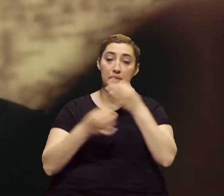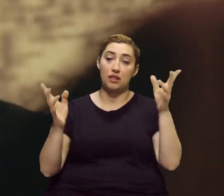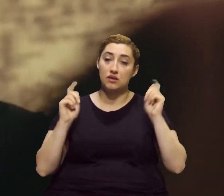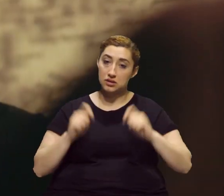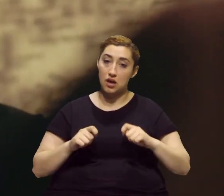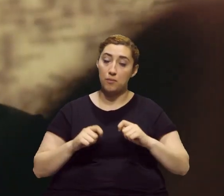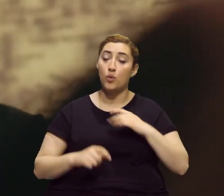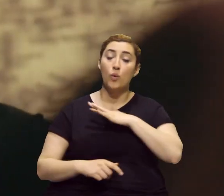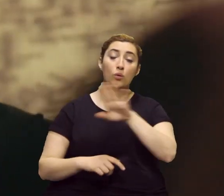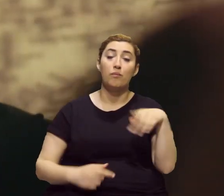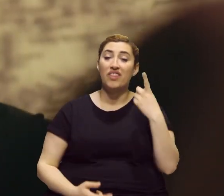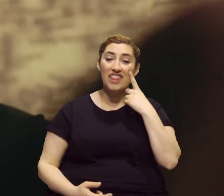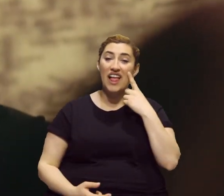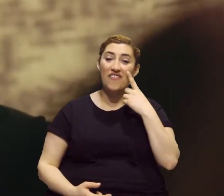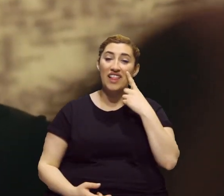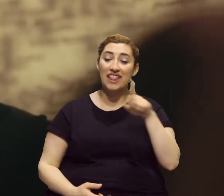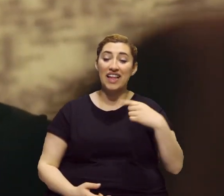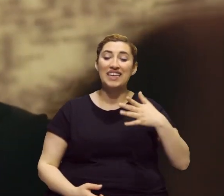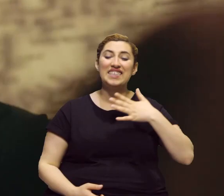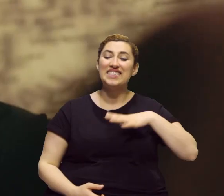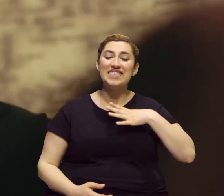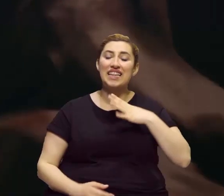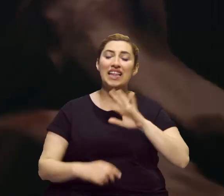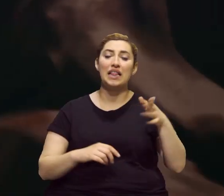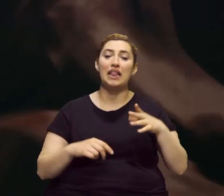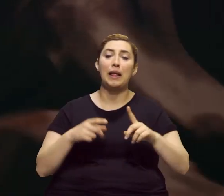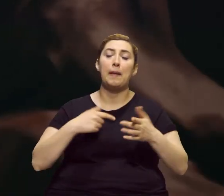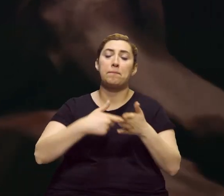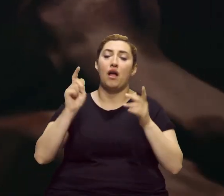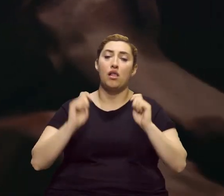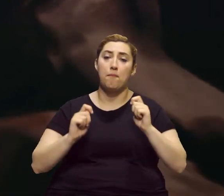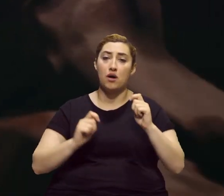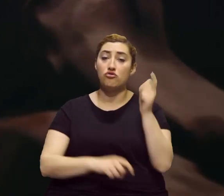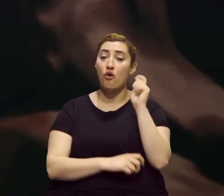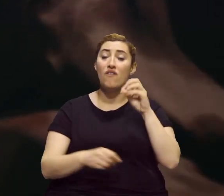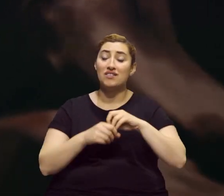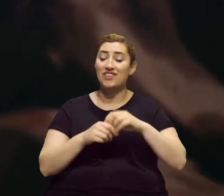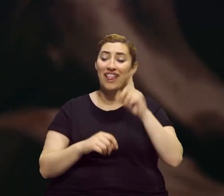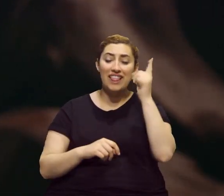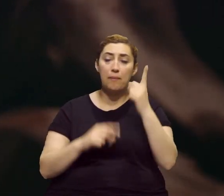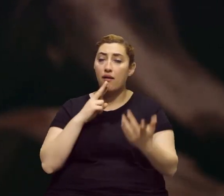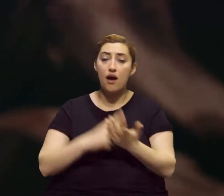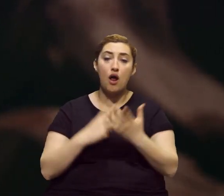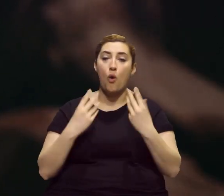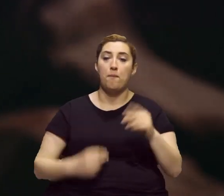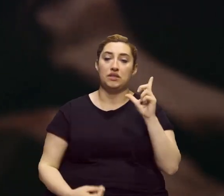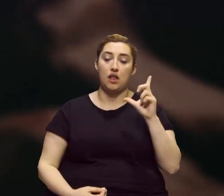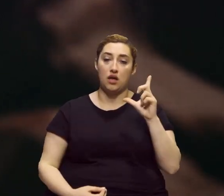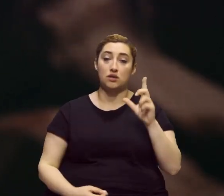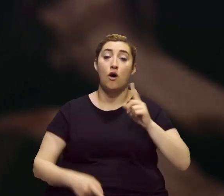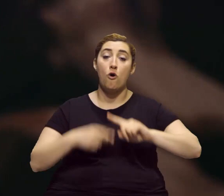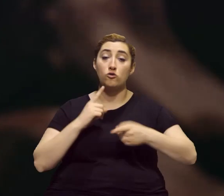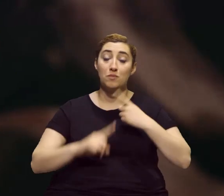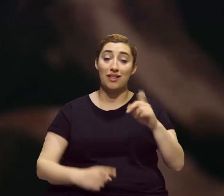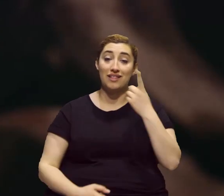söyleyin. Tüm devletler isteklerinden vazgeçecekler. Konferanstan tek bir karar çıkmalı.